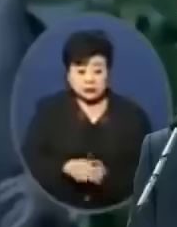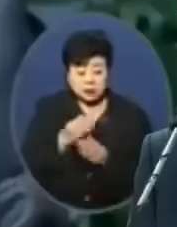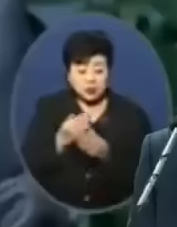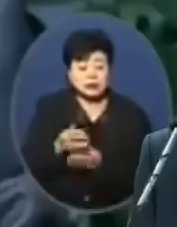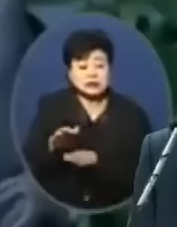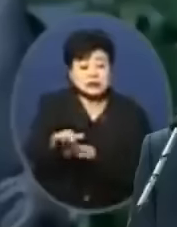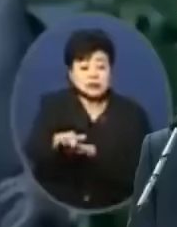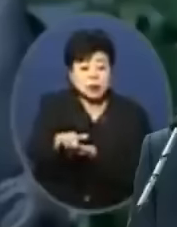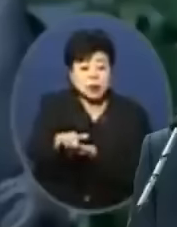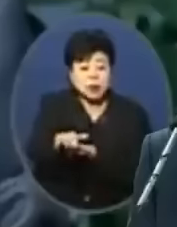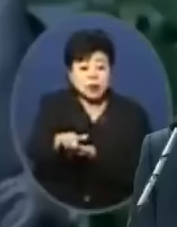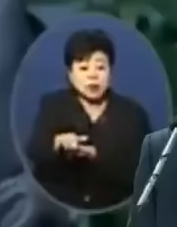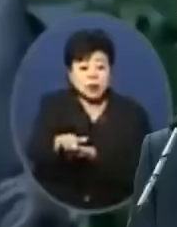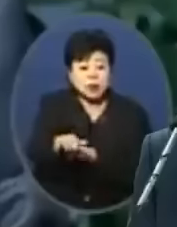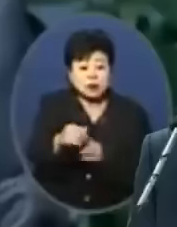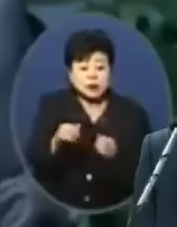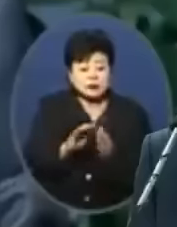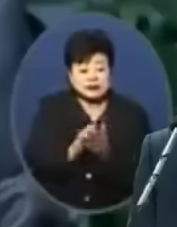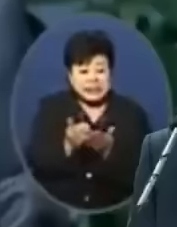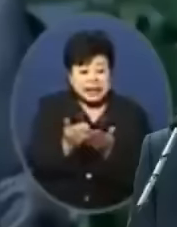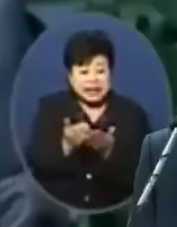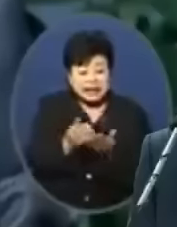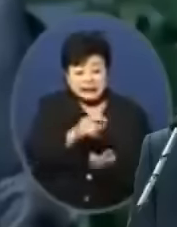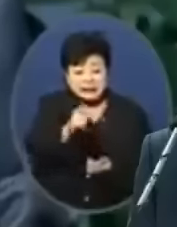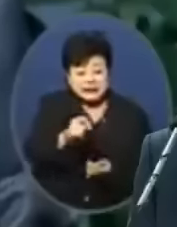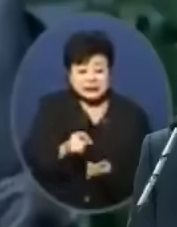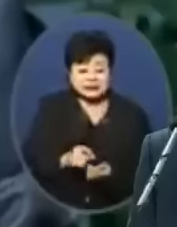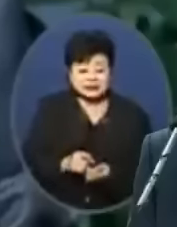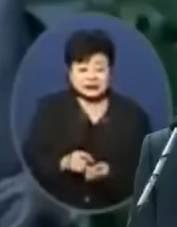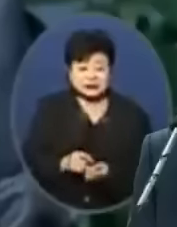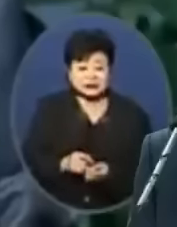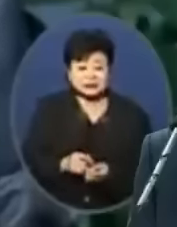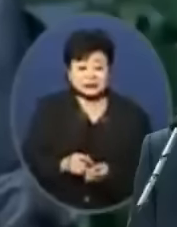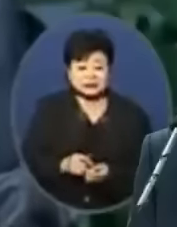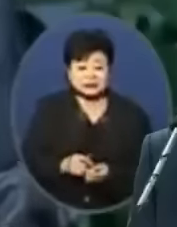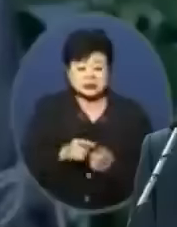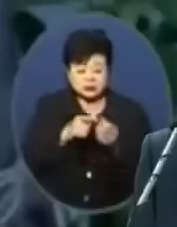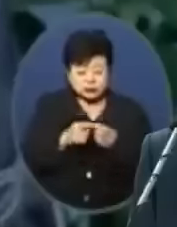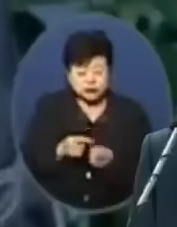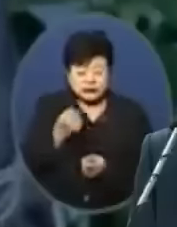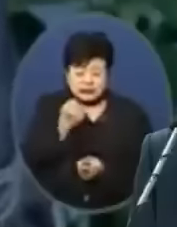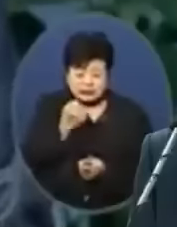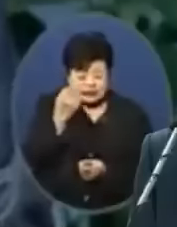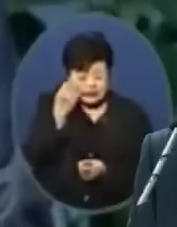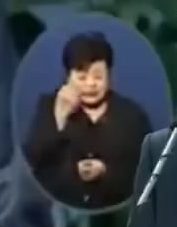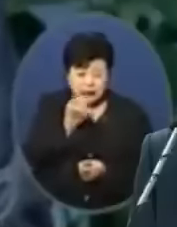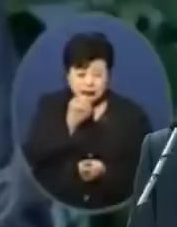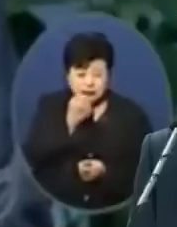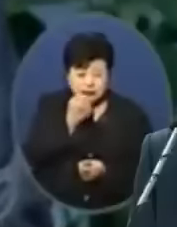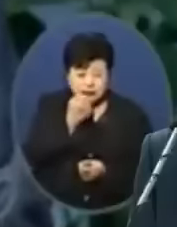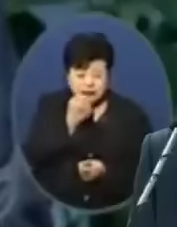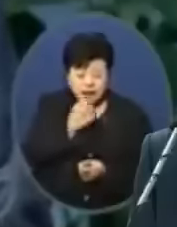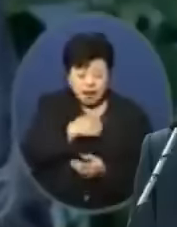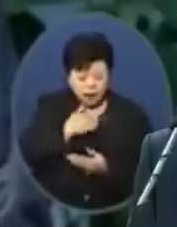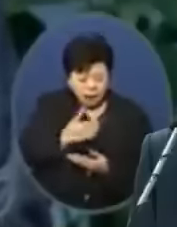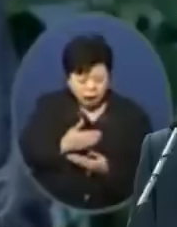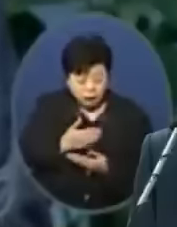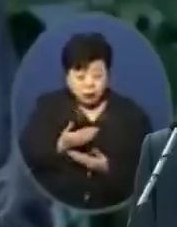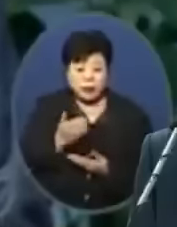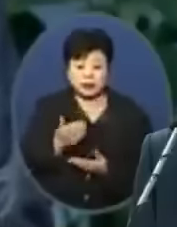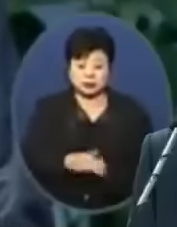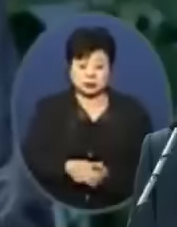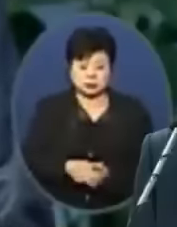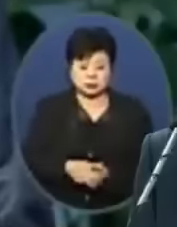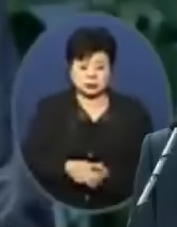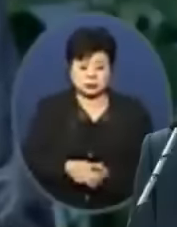완진식을 촌놈이 지은 책이라 문장이 우습습니다만 그 책이 굉장한 감동을 주더라고요.